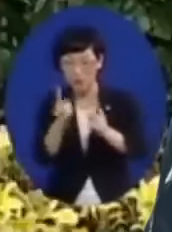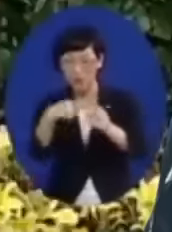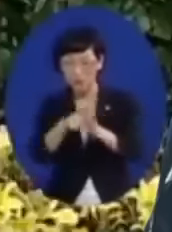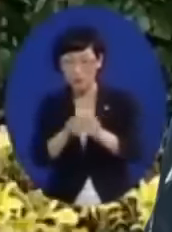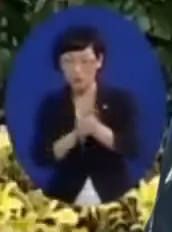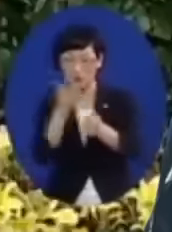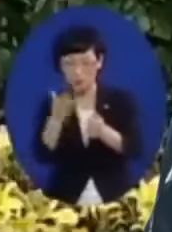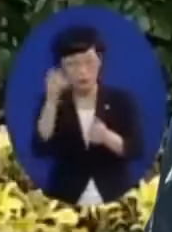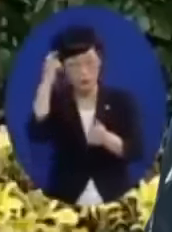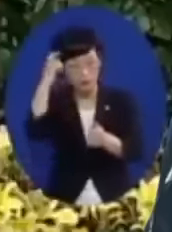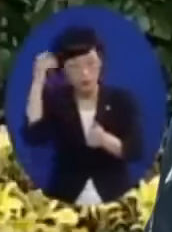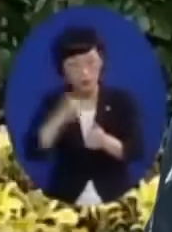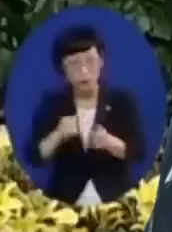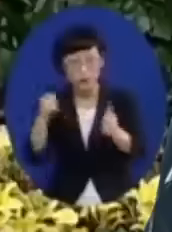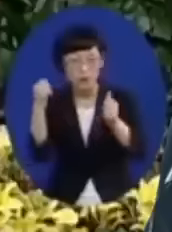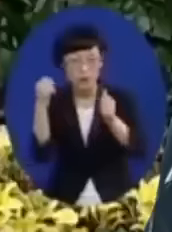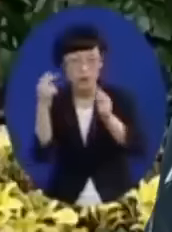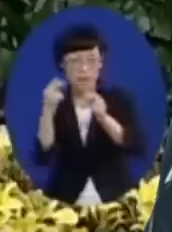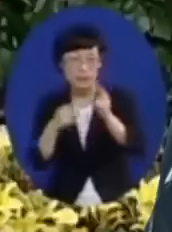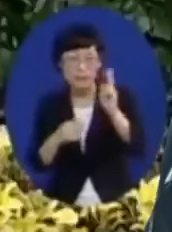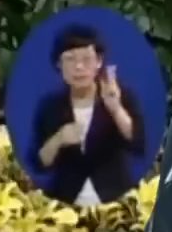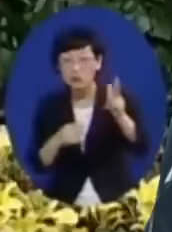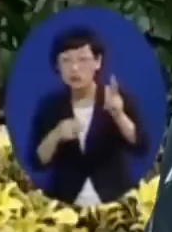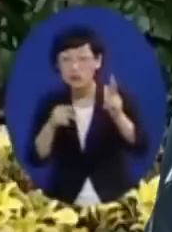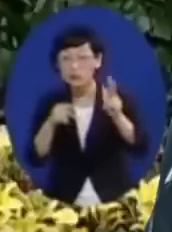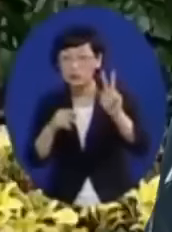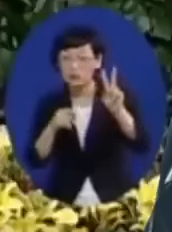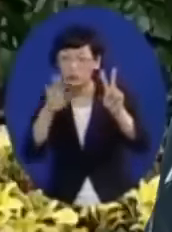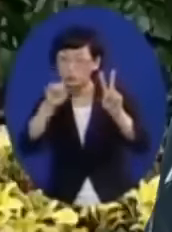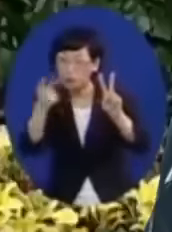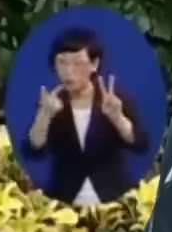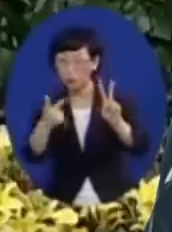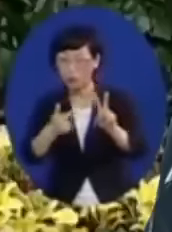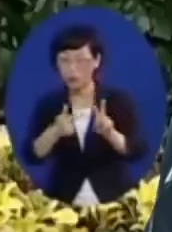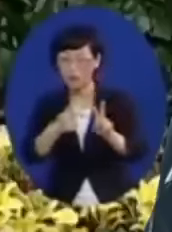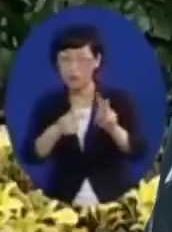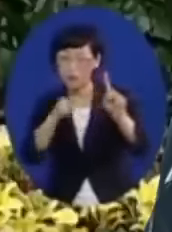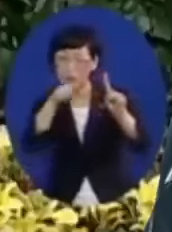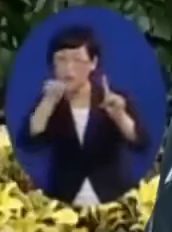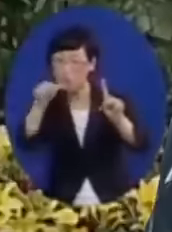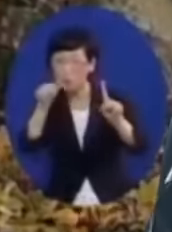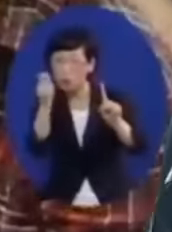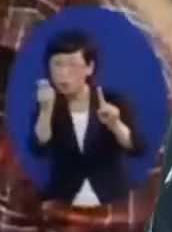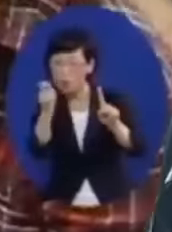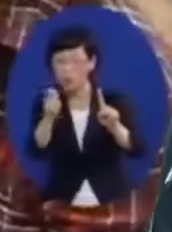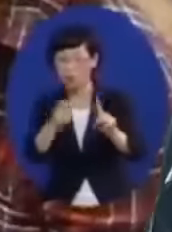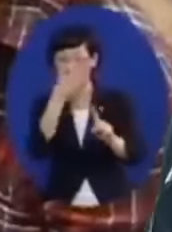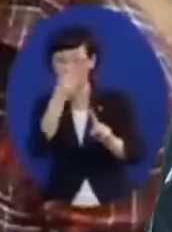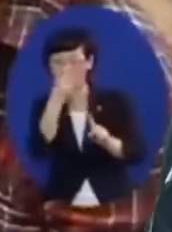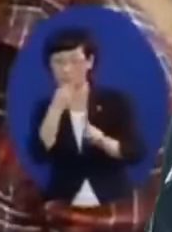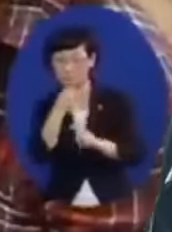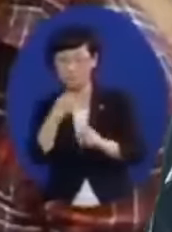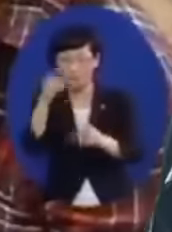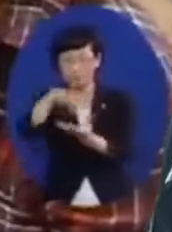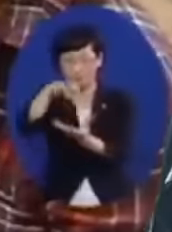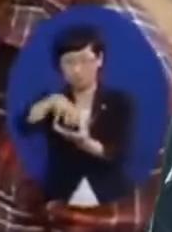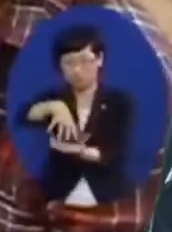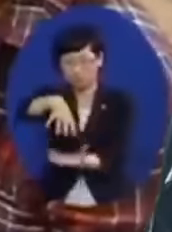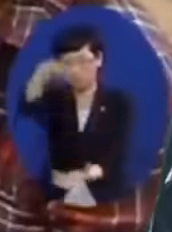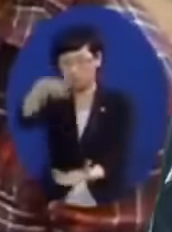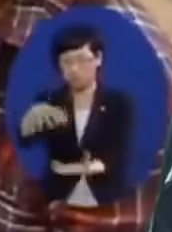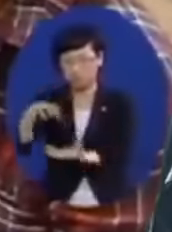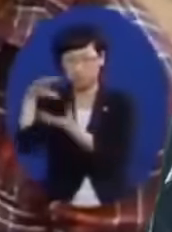두 번씩 1.5톤 트럭으로 폐지를 실어 나르고 있습니다. 그리고 앞으로도 나누고 베푸는 일에 더욱